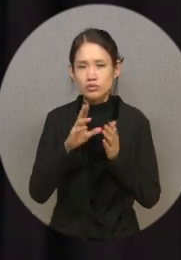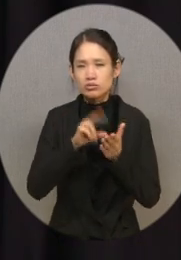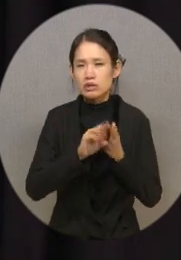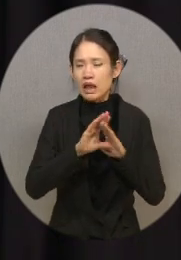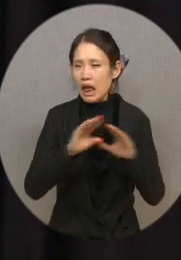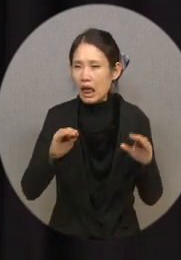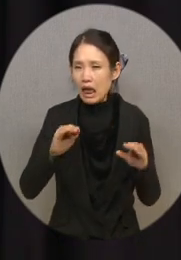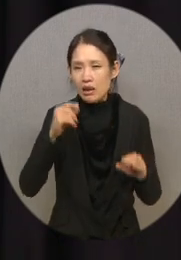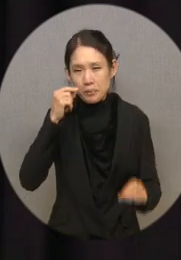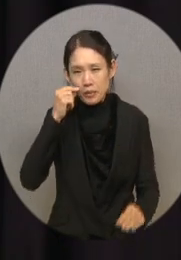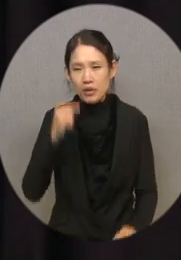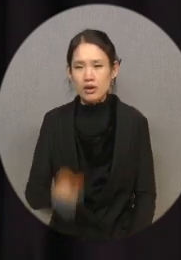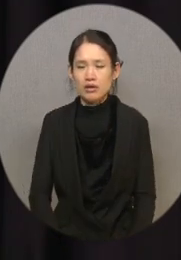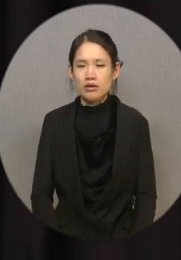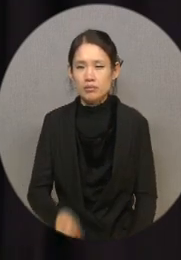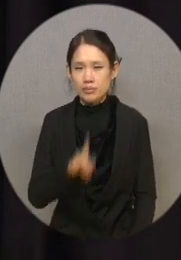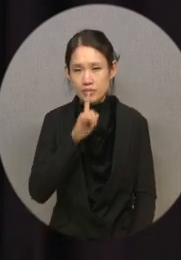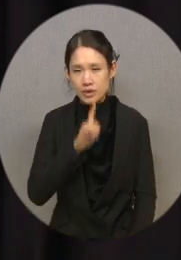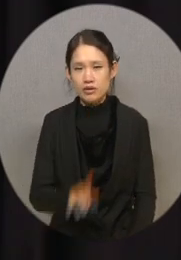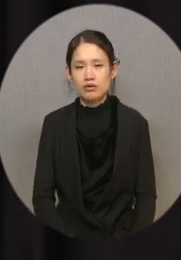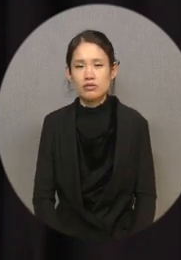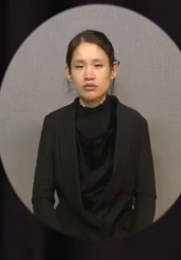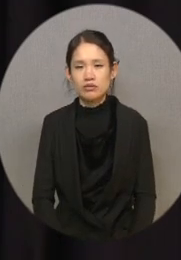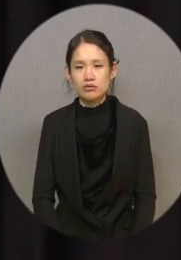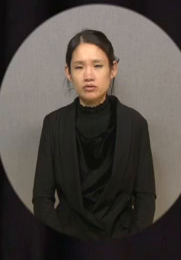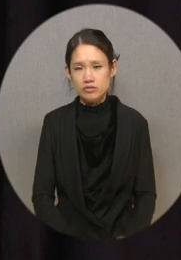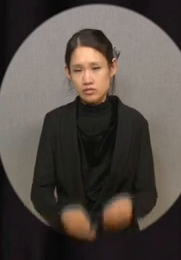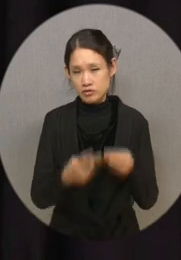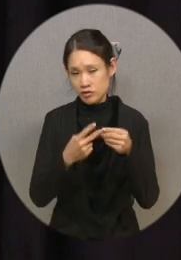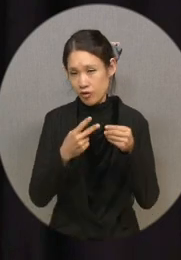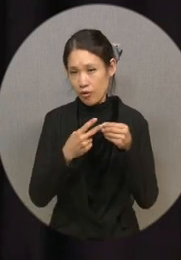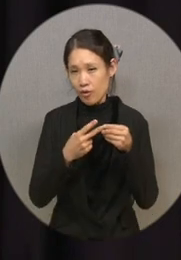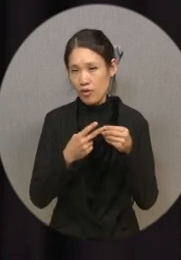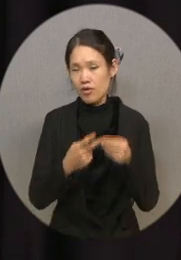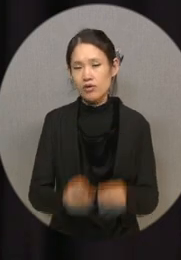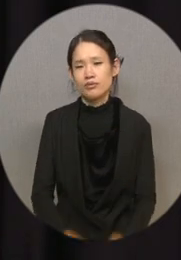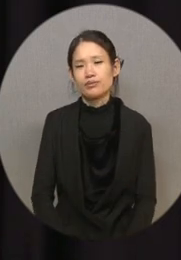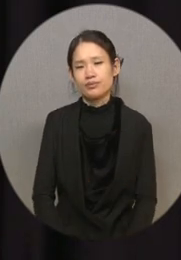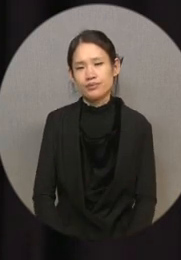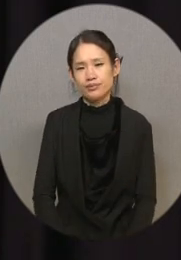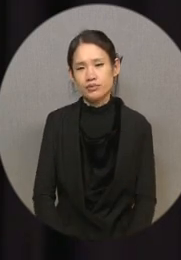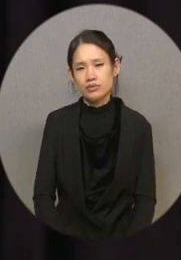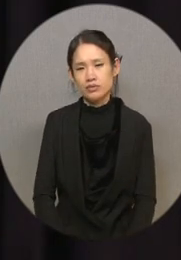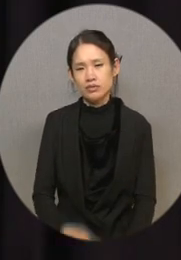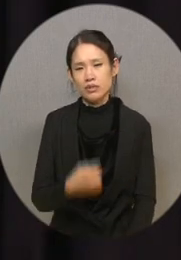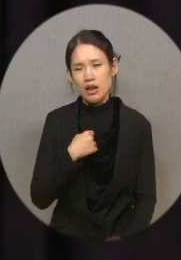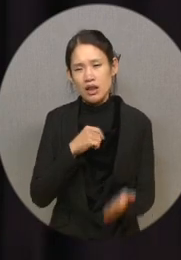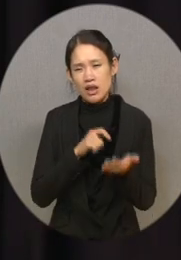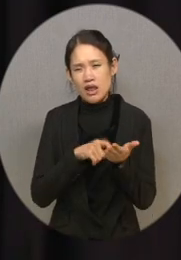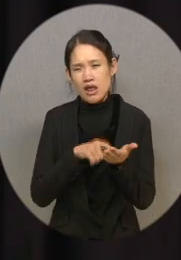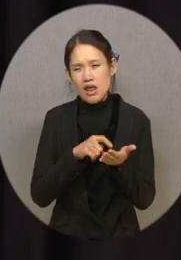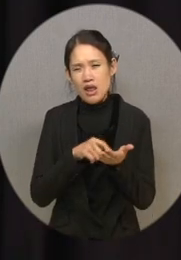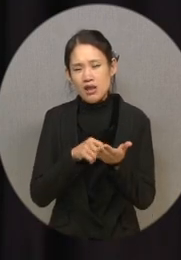있지 못하다 이런 생각을 갖고요. 두 번째는 너무 우리가 조급해가지고